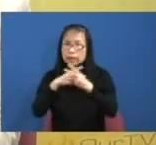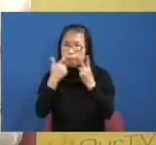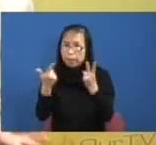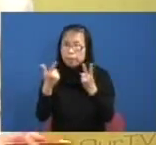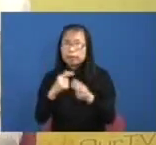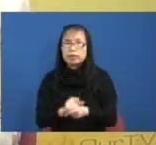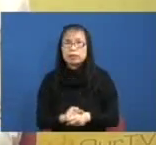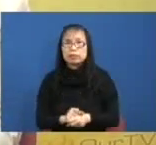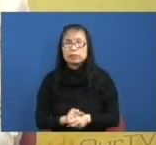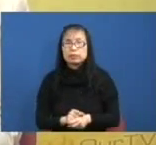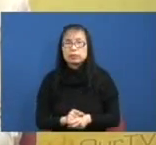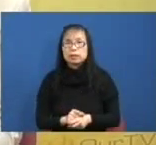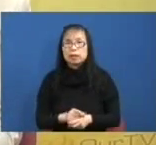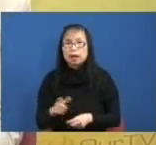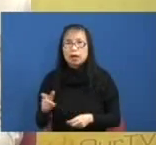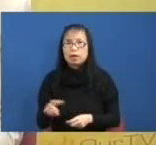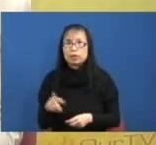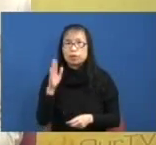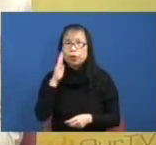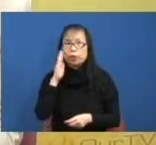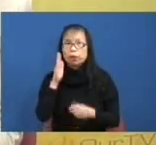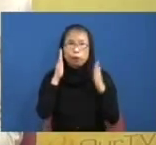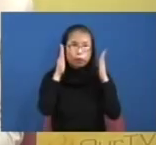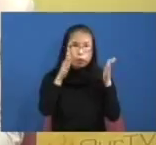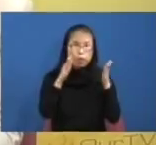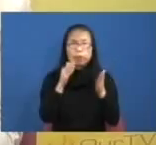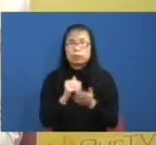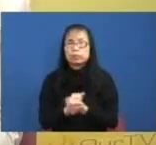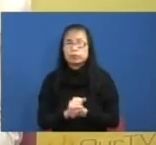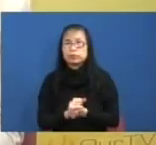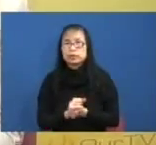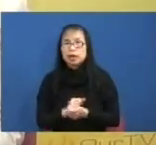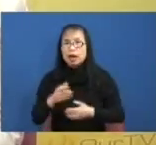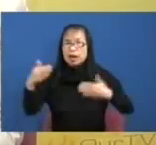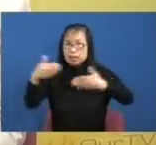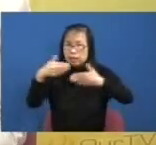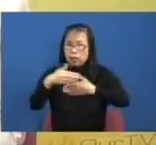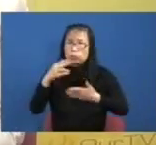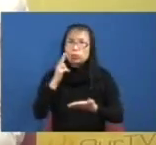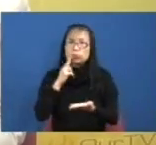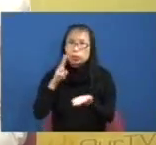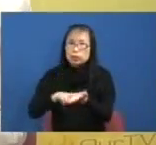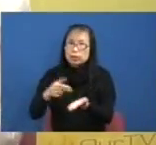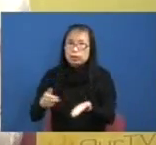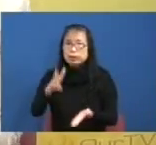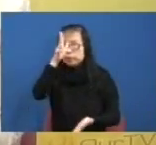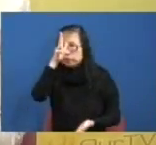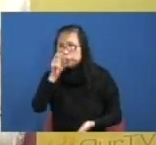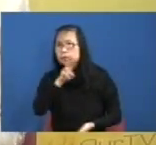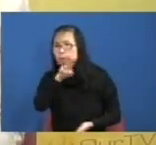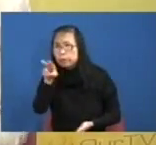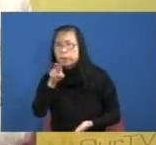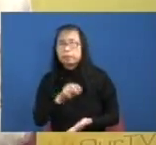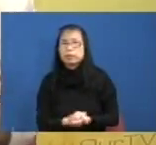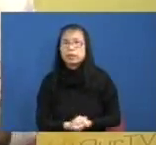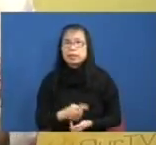噶啦，都冇得講噶啦，咁但係我哋行呢個方向咧，其實而家你話交通津貼咧，其實政府就睇到。其